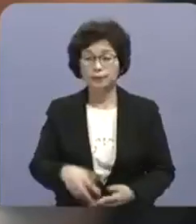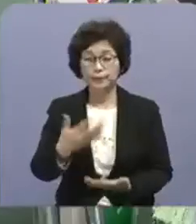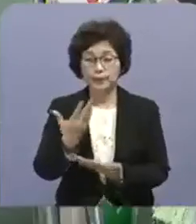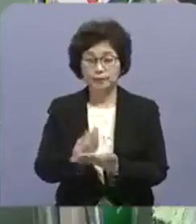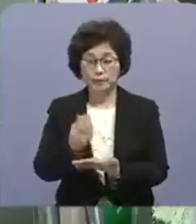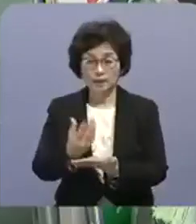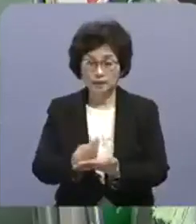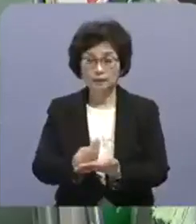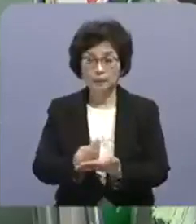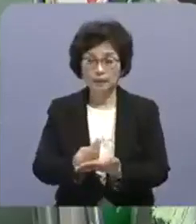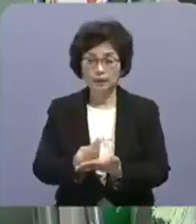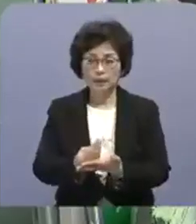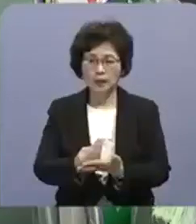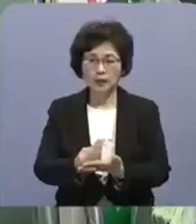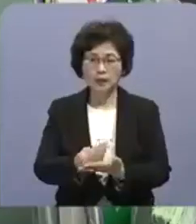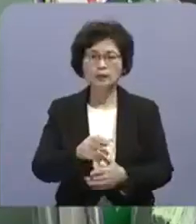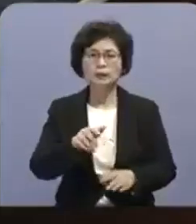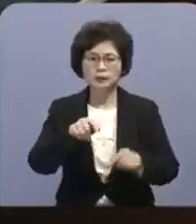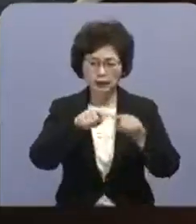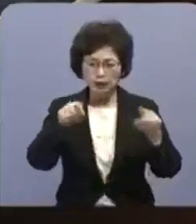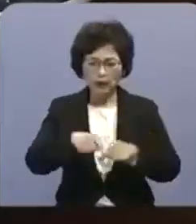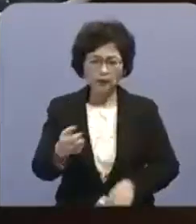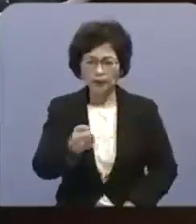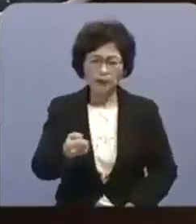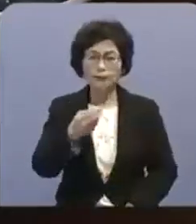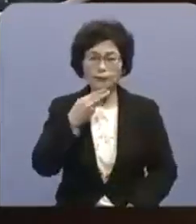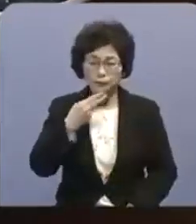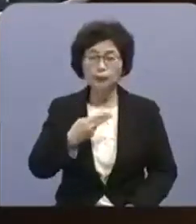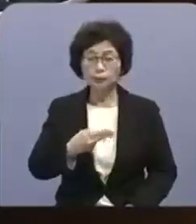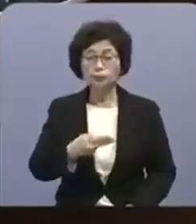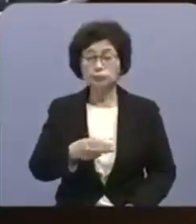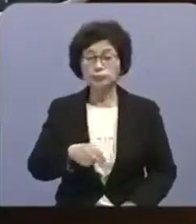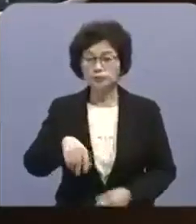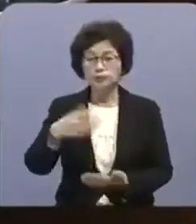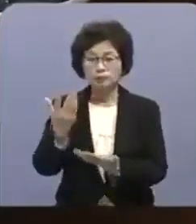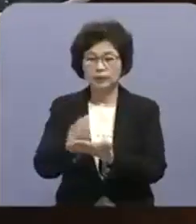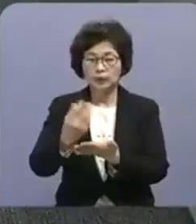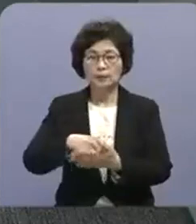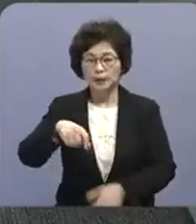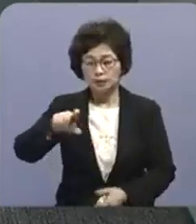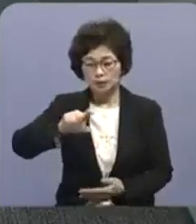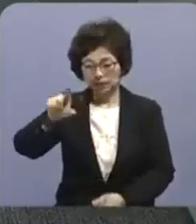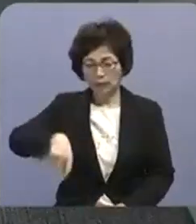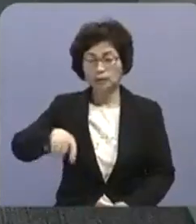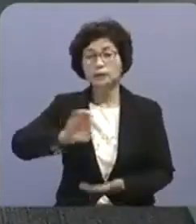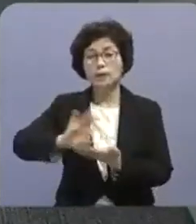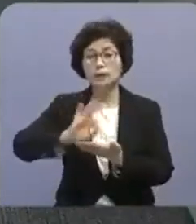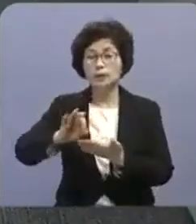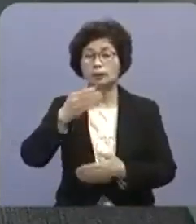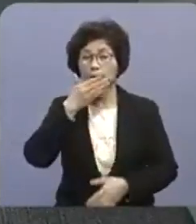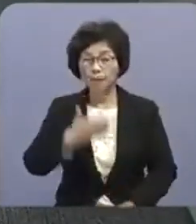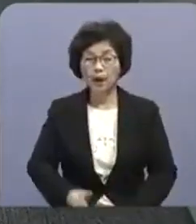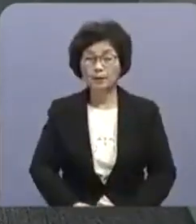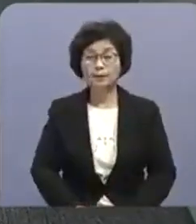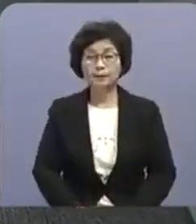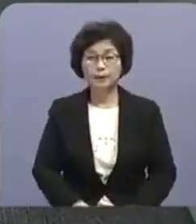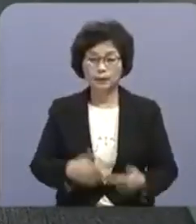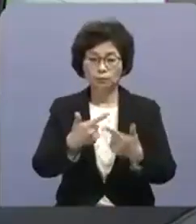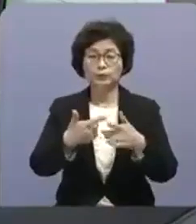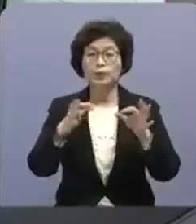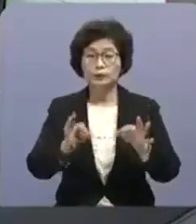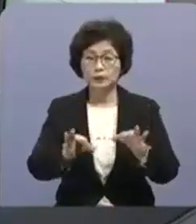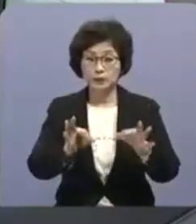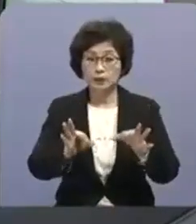추가돼 실물이 없어도 사용이 가능하며 교통카드로도 활용됩니다. 동백전 전담팀을 출범한